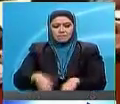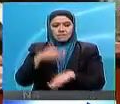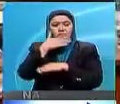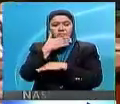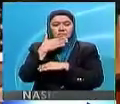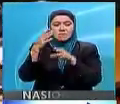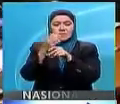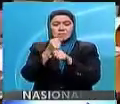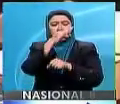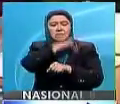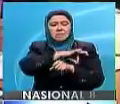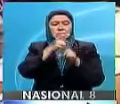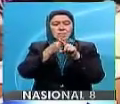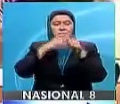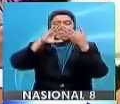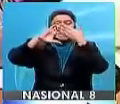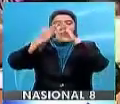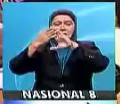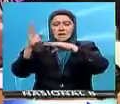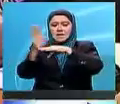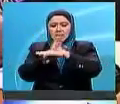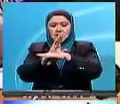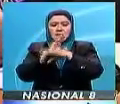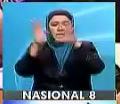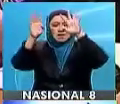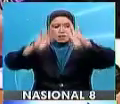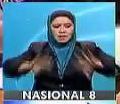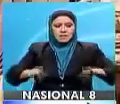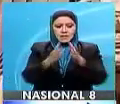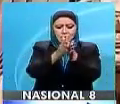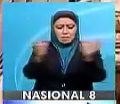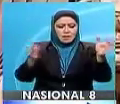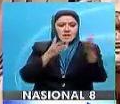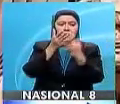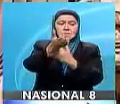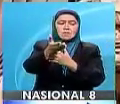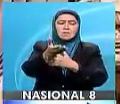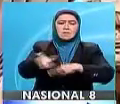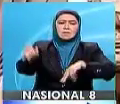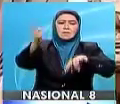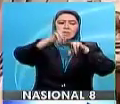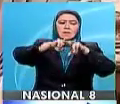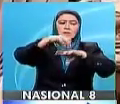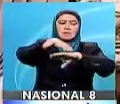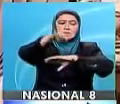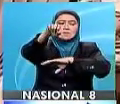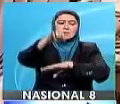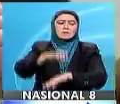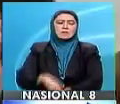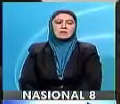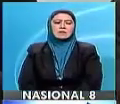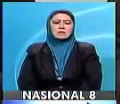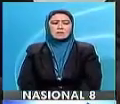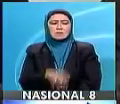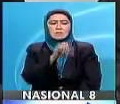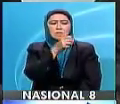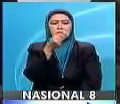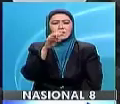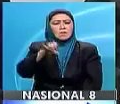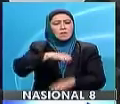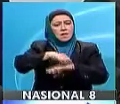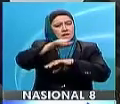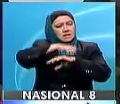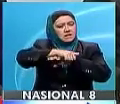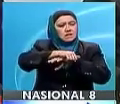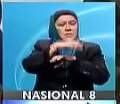pasaran ekonomi ASEAN yang luas menerusi peningkatan ekspor. We export only 19%. Our